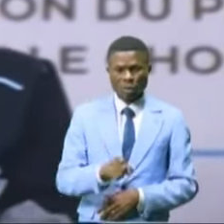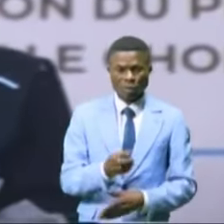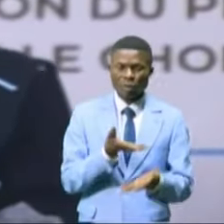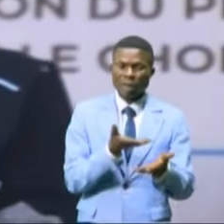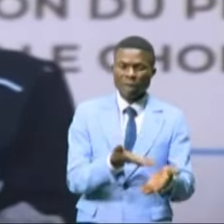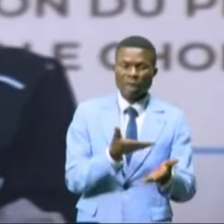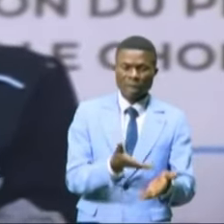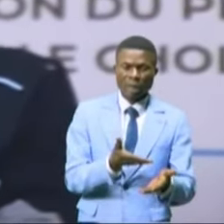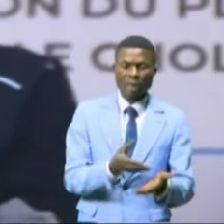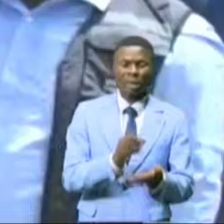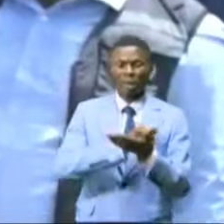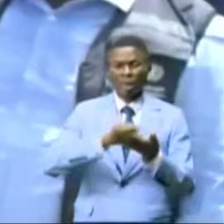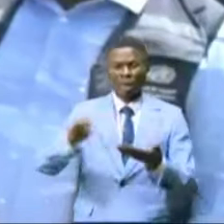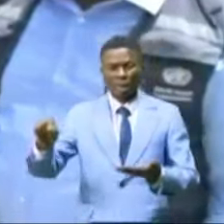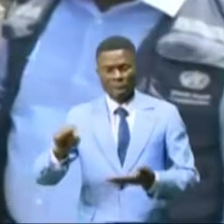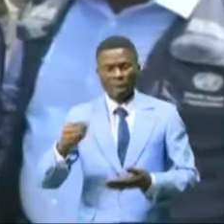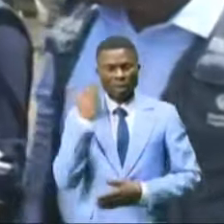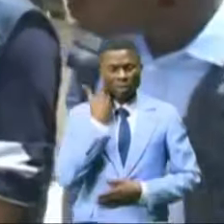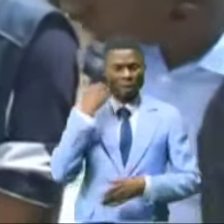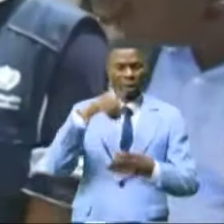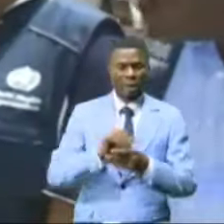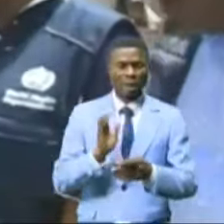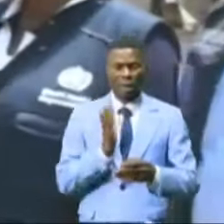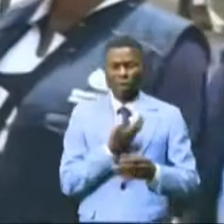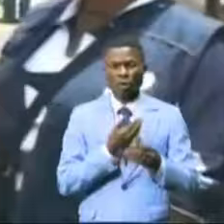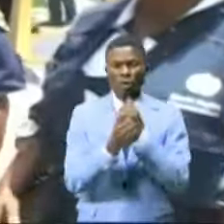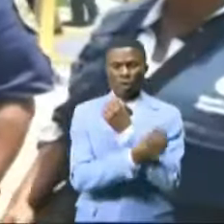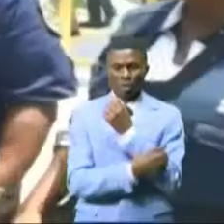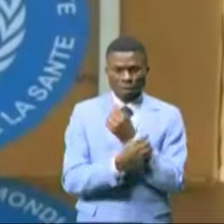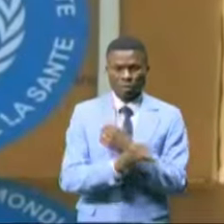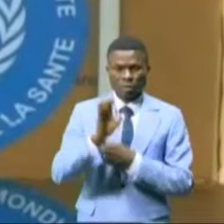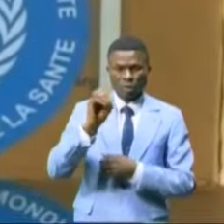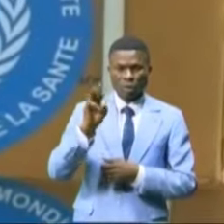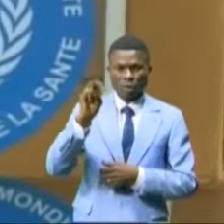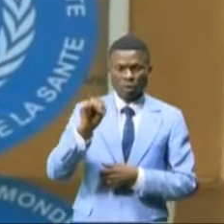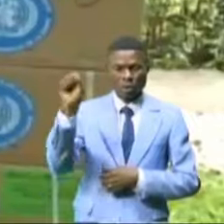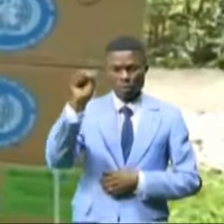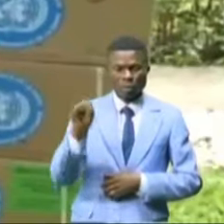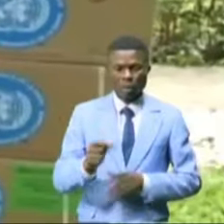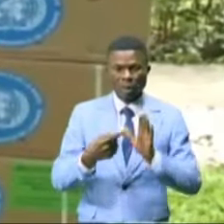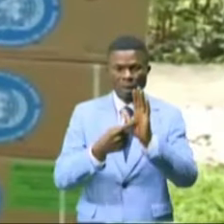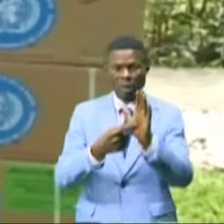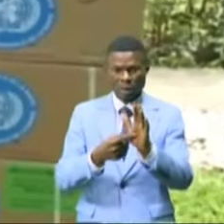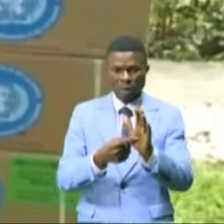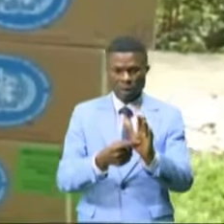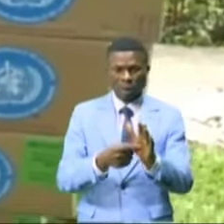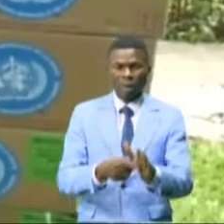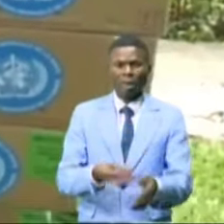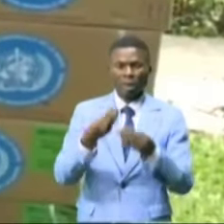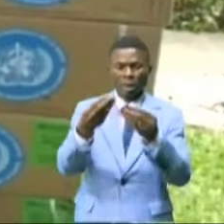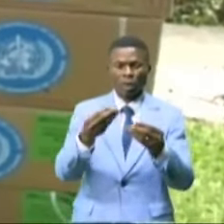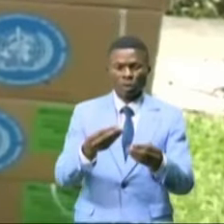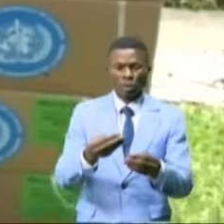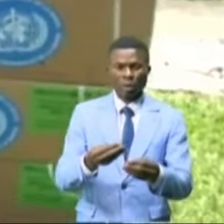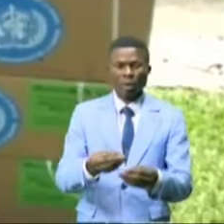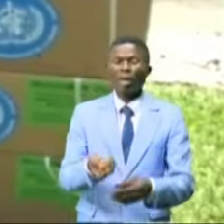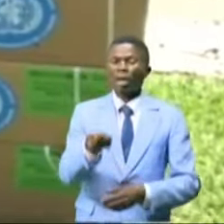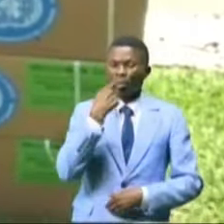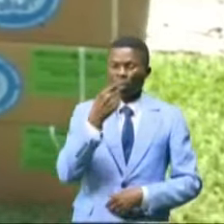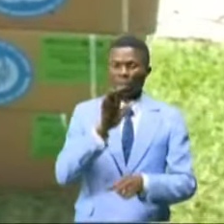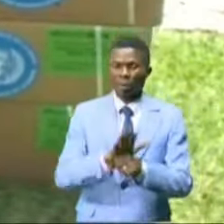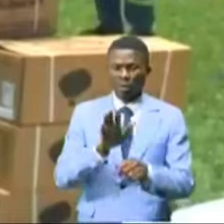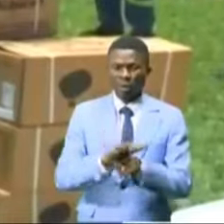du choléra dans le pays. Au cours de cette journée, l'OMS a présenté au gouvernorat sa donation de 23 tonnes de médicaments